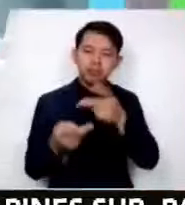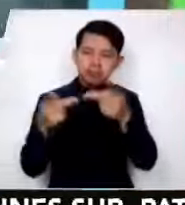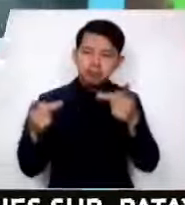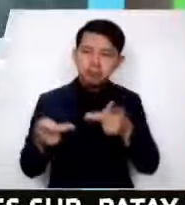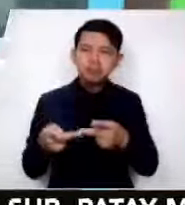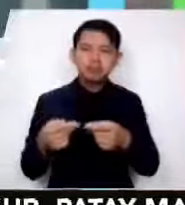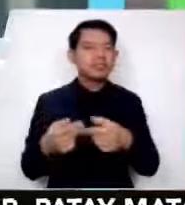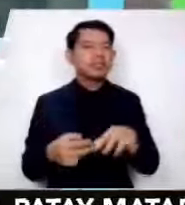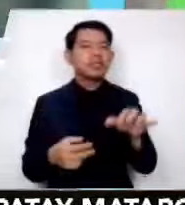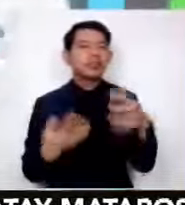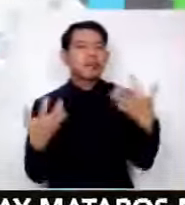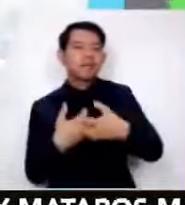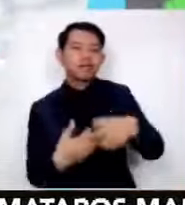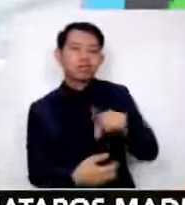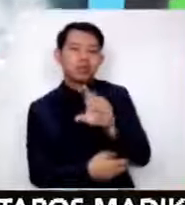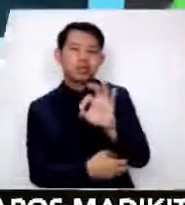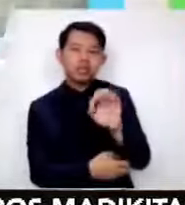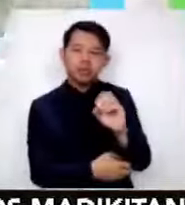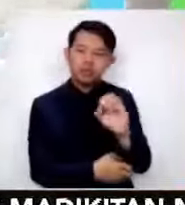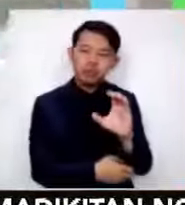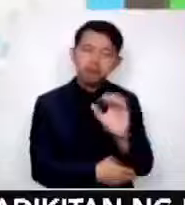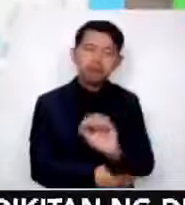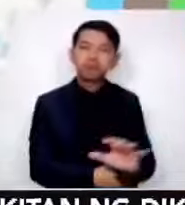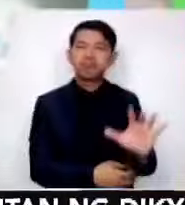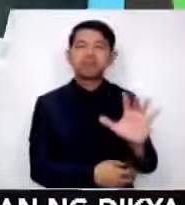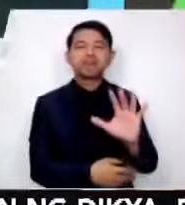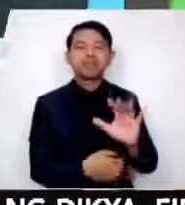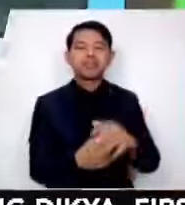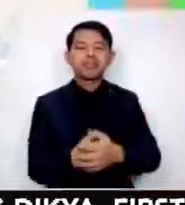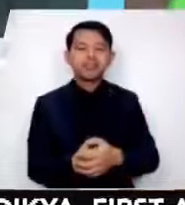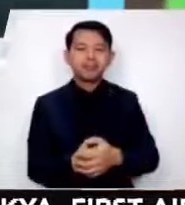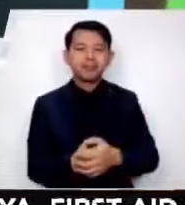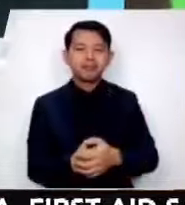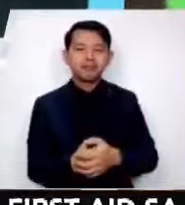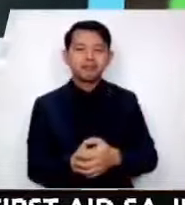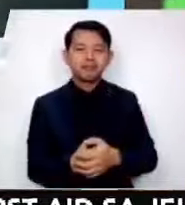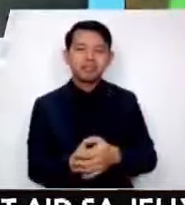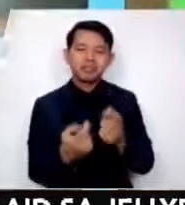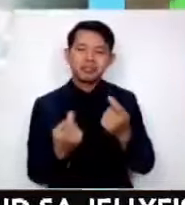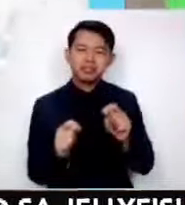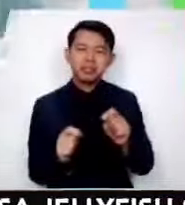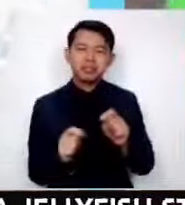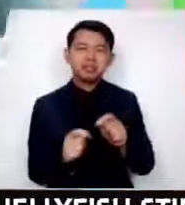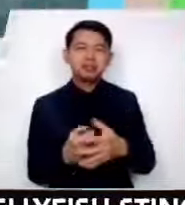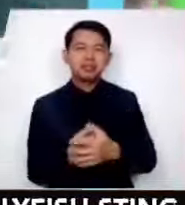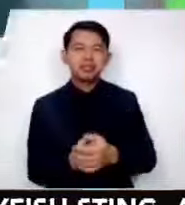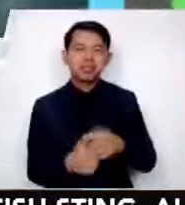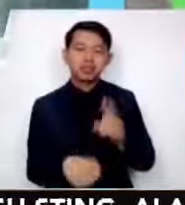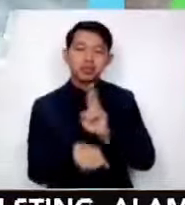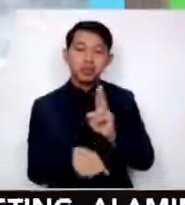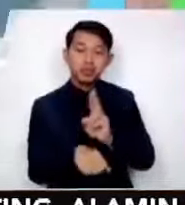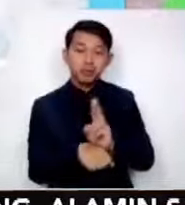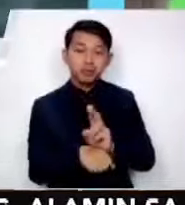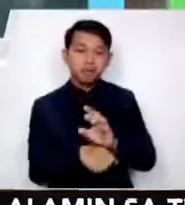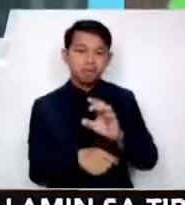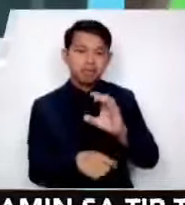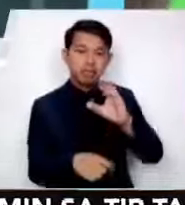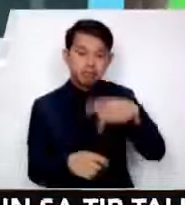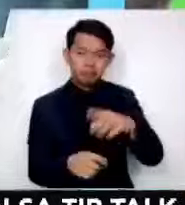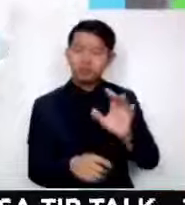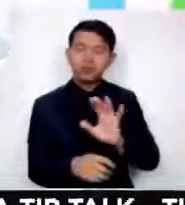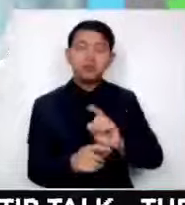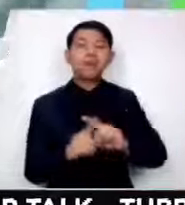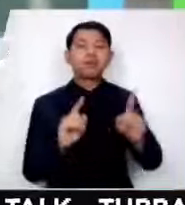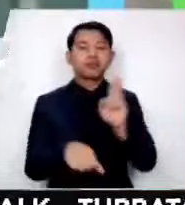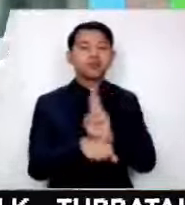mga smartphone at kanilang high-res camera. Dahil ang gamit ni Richmond, Digicam, at sa tulong